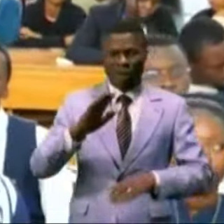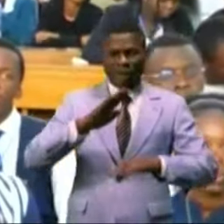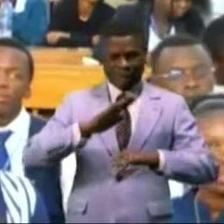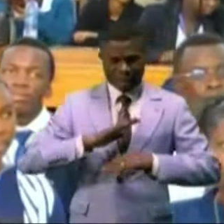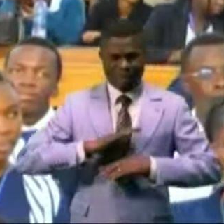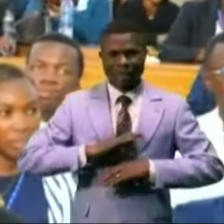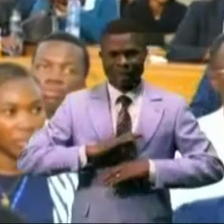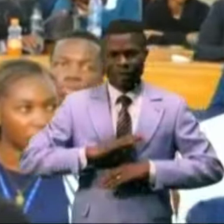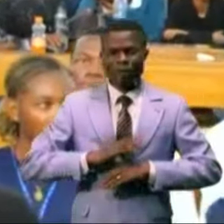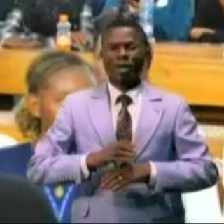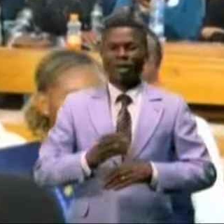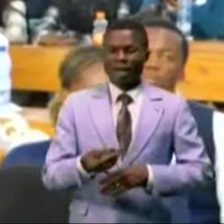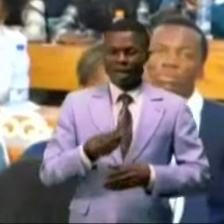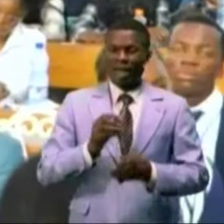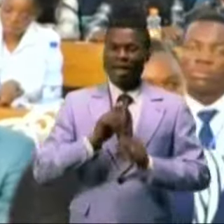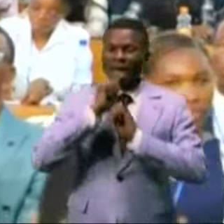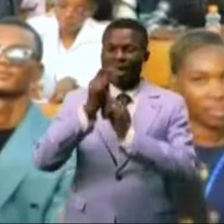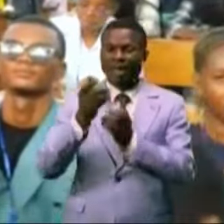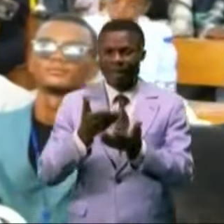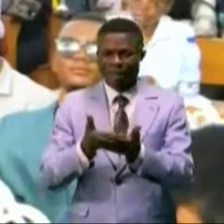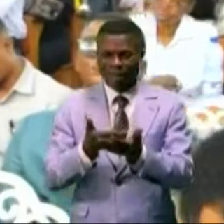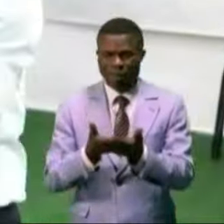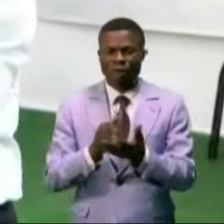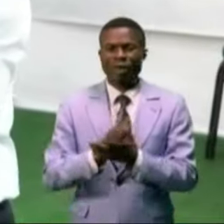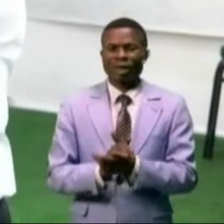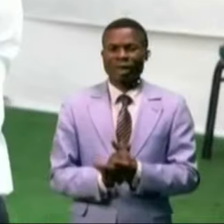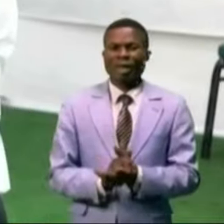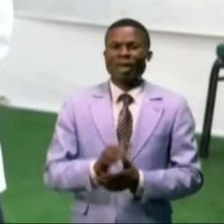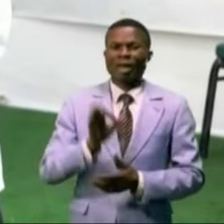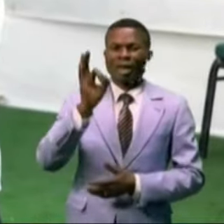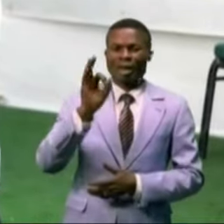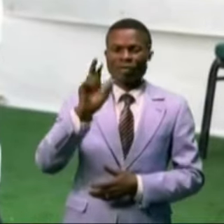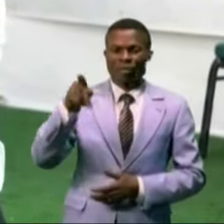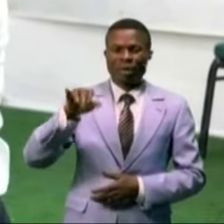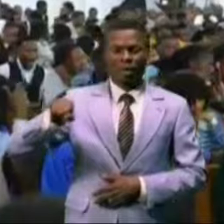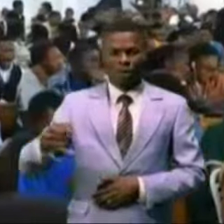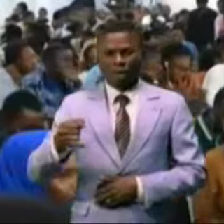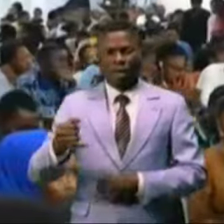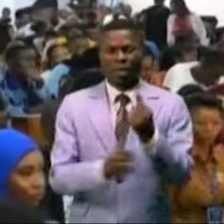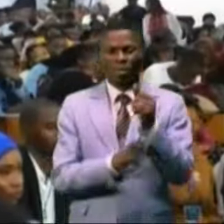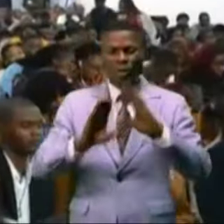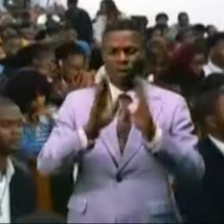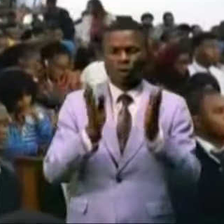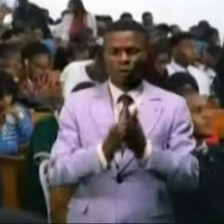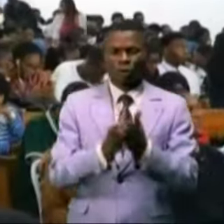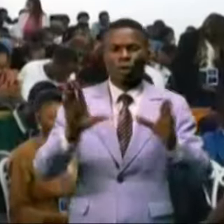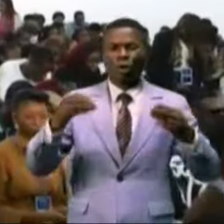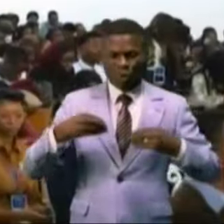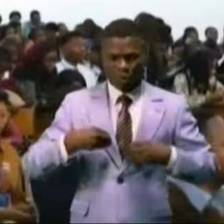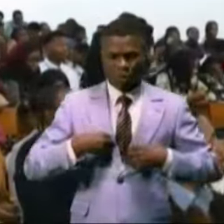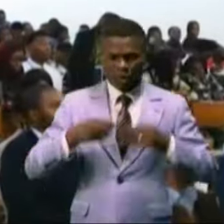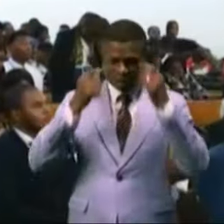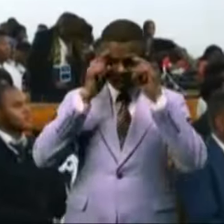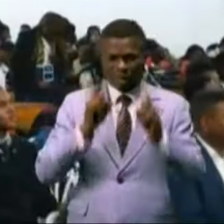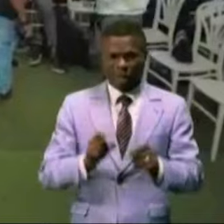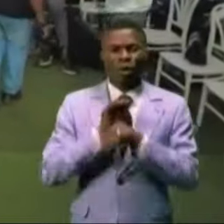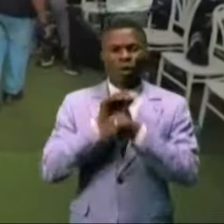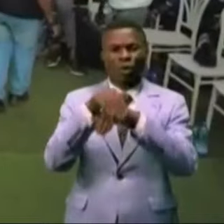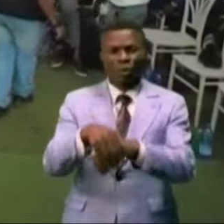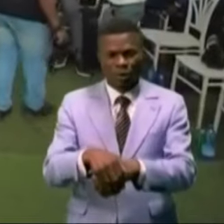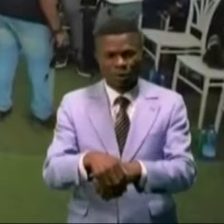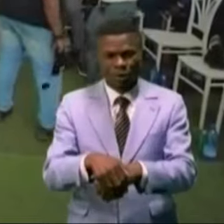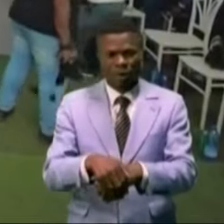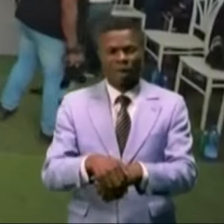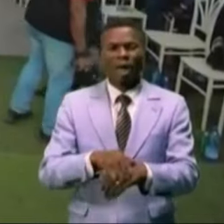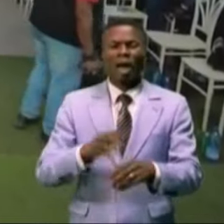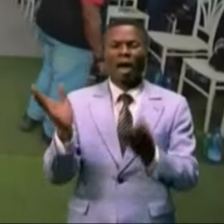de cette motivation du directeur général du FSPJ, les participants ont ouvert leur cœur et ont décidé de s'engager dans un